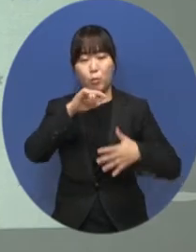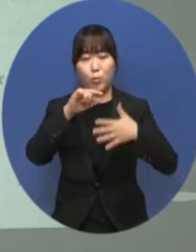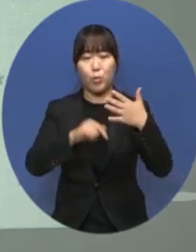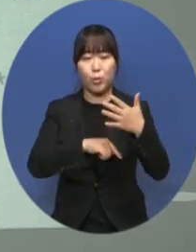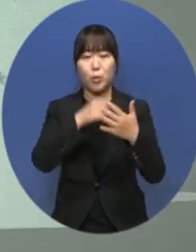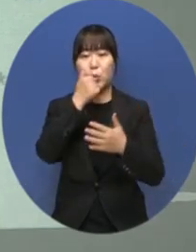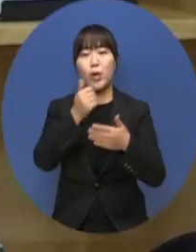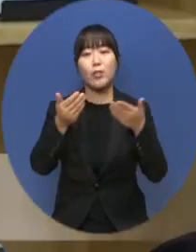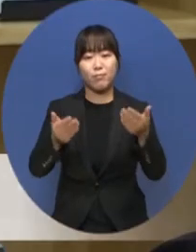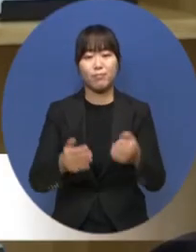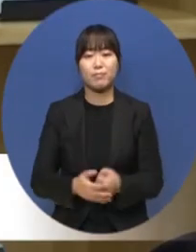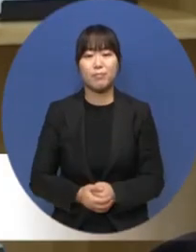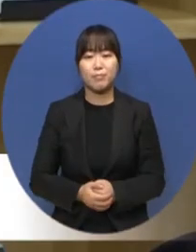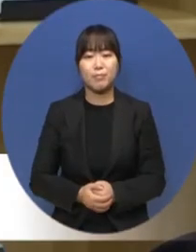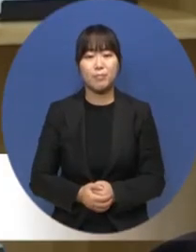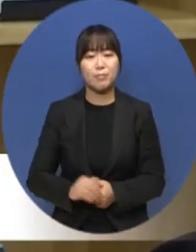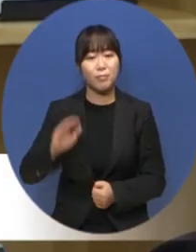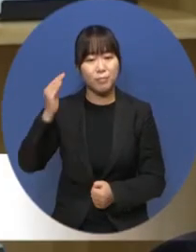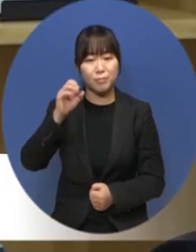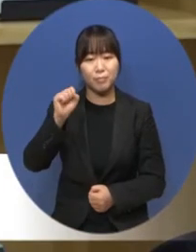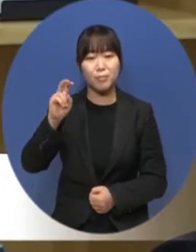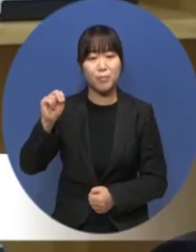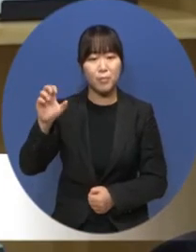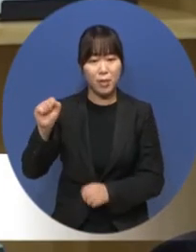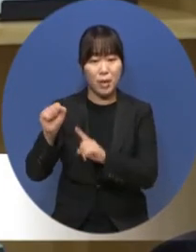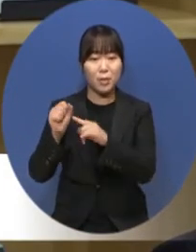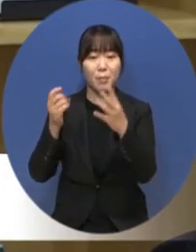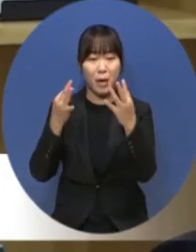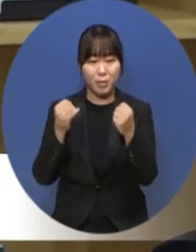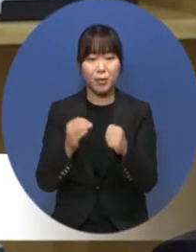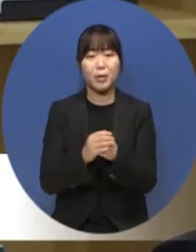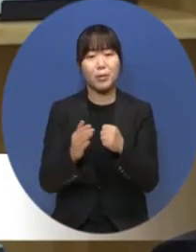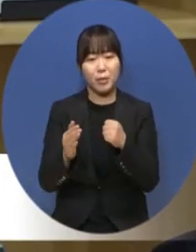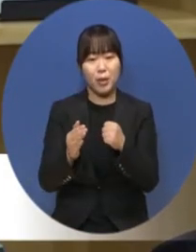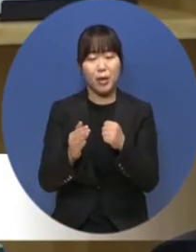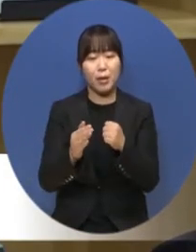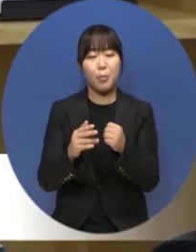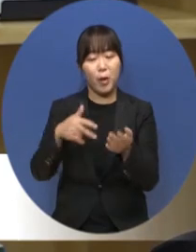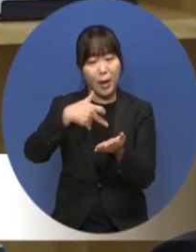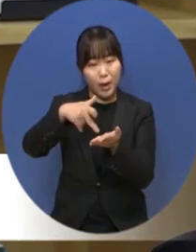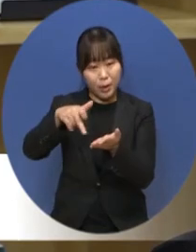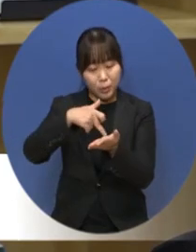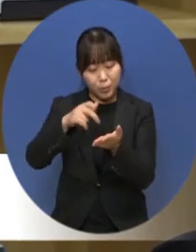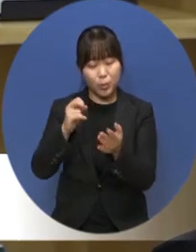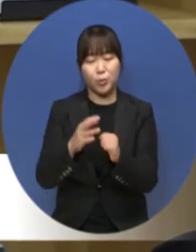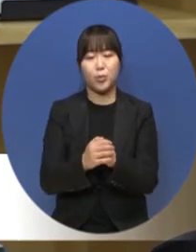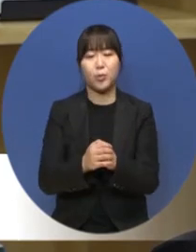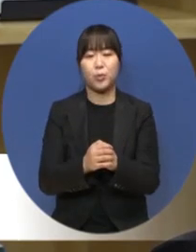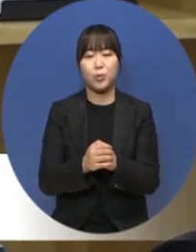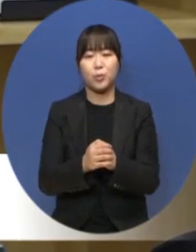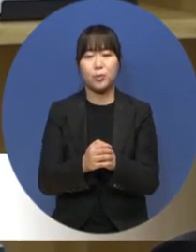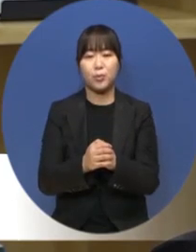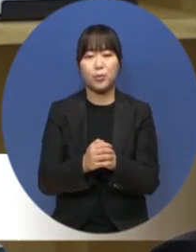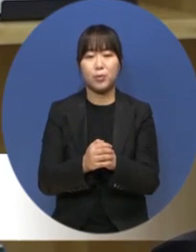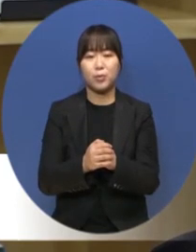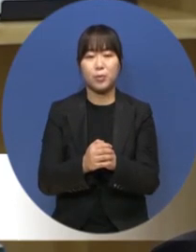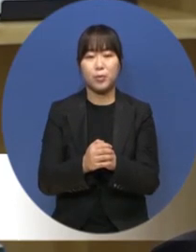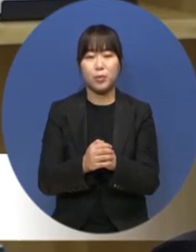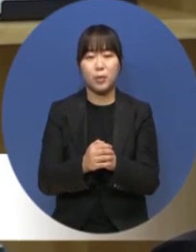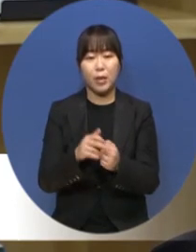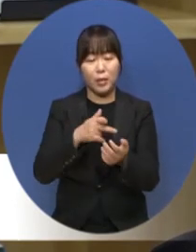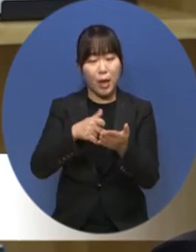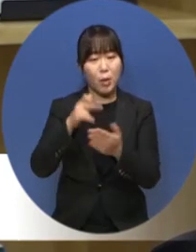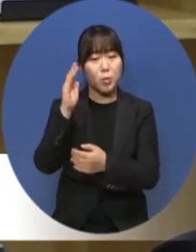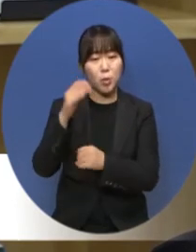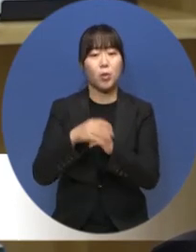방식입니다 요즘 문제 sns 를 많이 하잖아요 그래서 카카오톡이나 그리고 어 카카오스토리